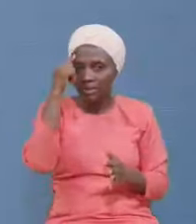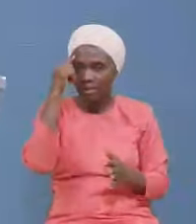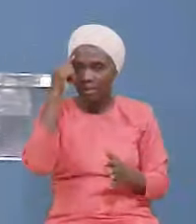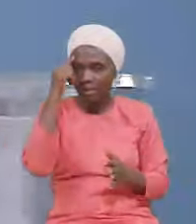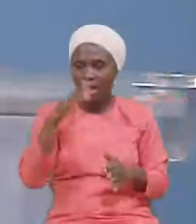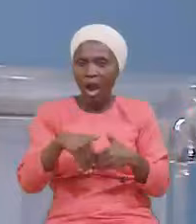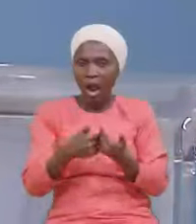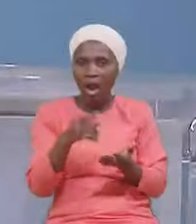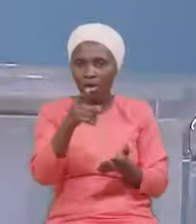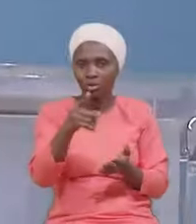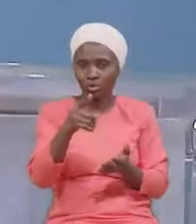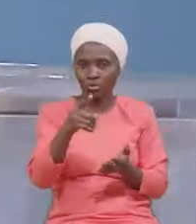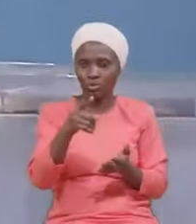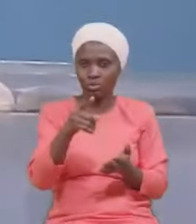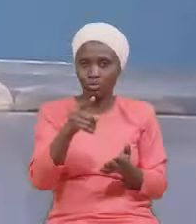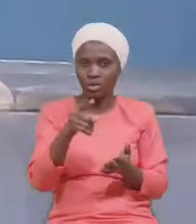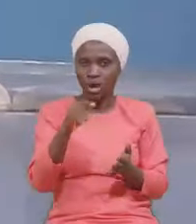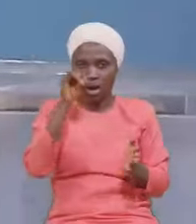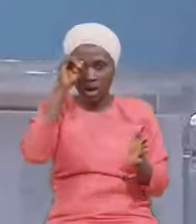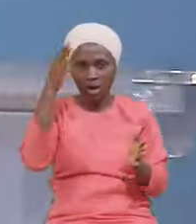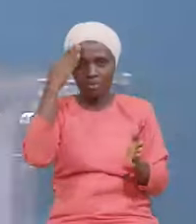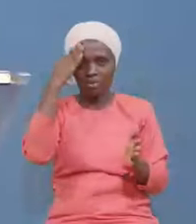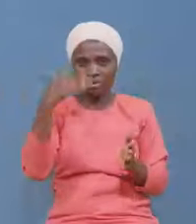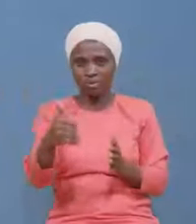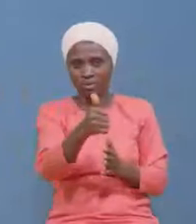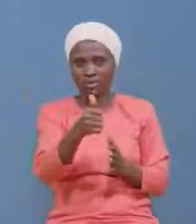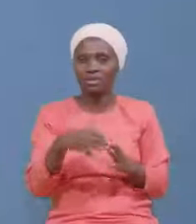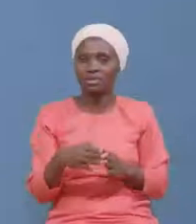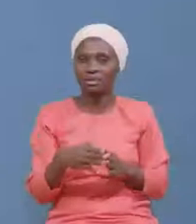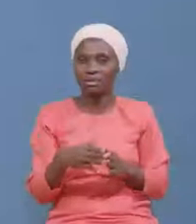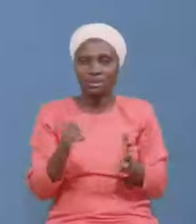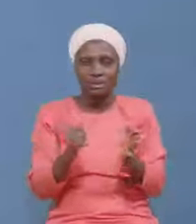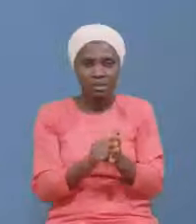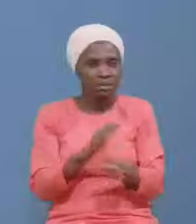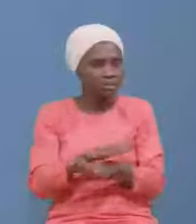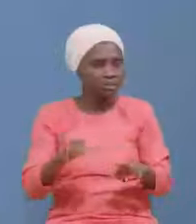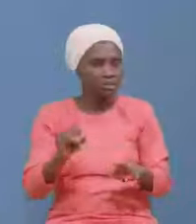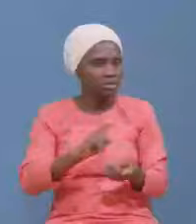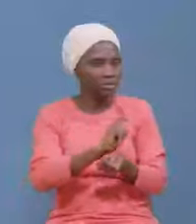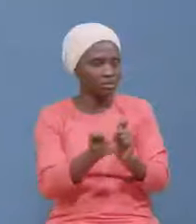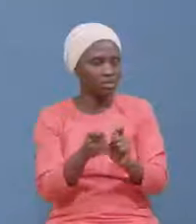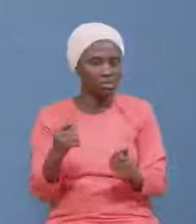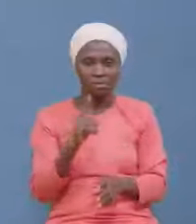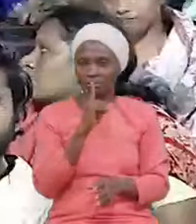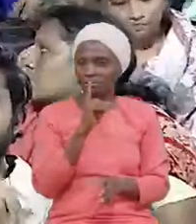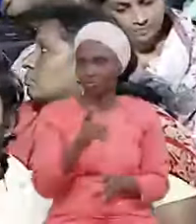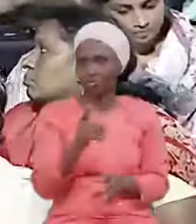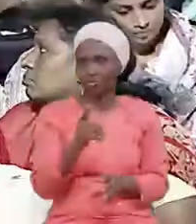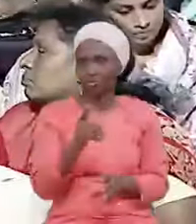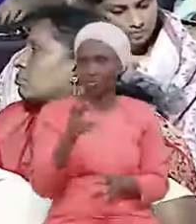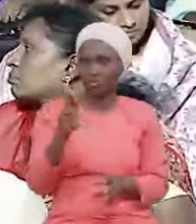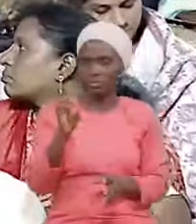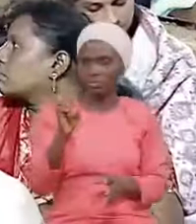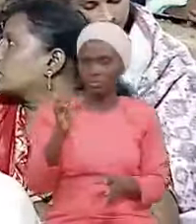you identify yourself? మిమ్మును మీరు ఎలా గుర్తించుకుంటున్నారు? Does not change the reality. ఆ యొక్క గుర్తింపు మీకు మీరు